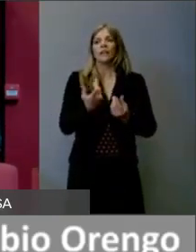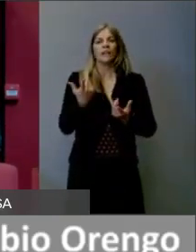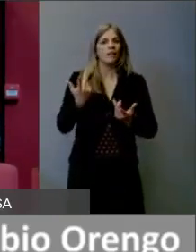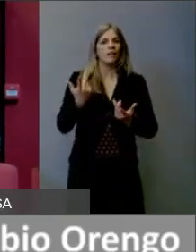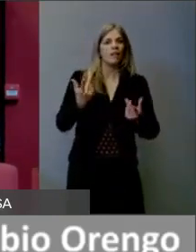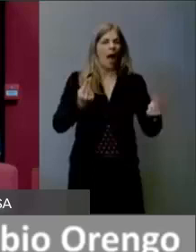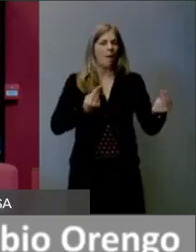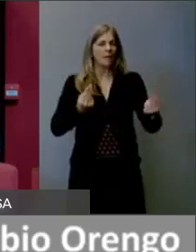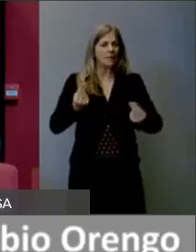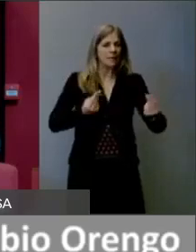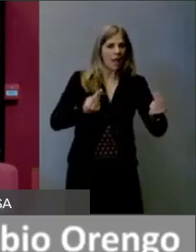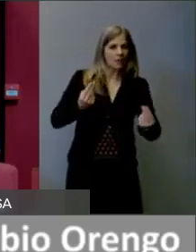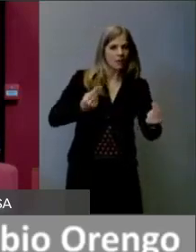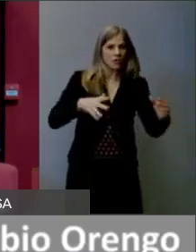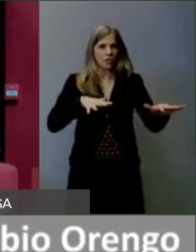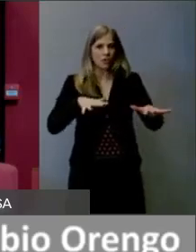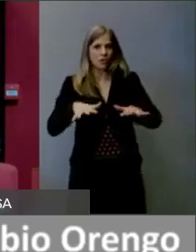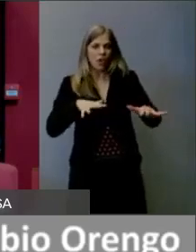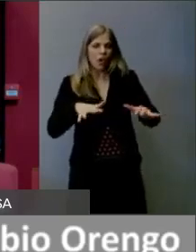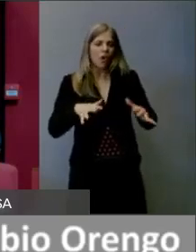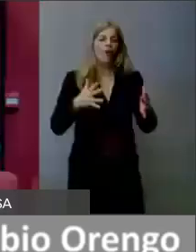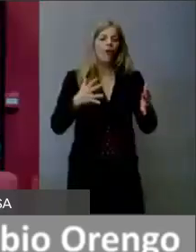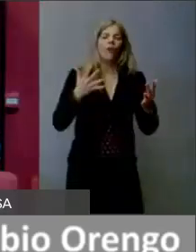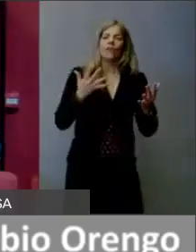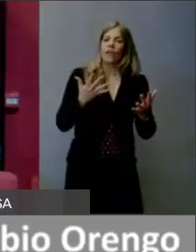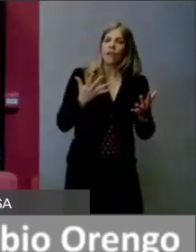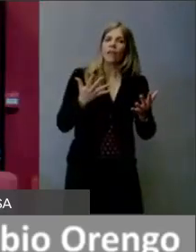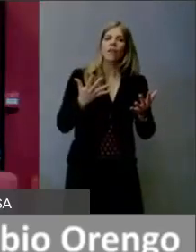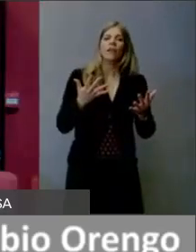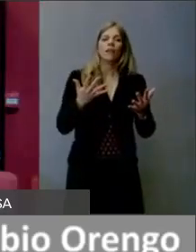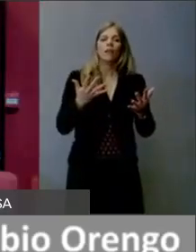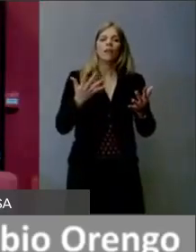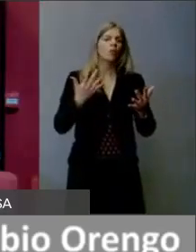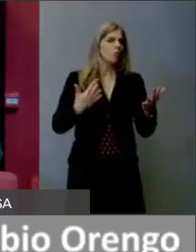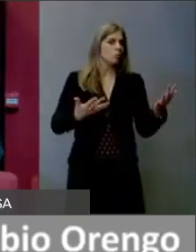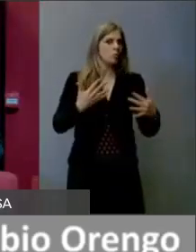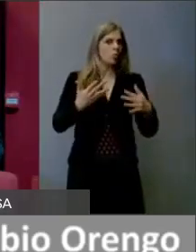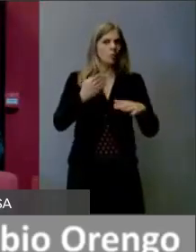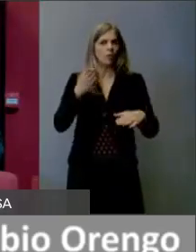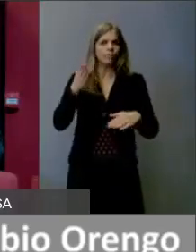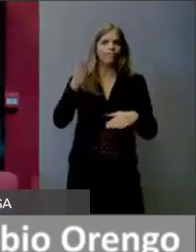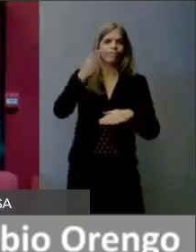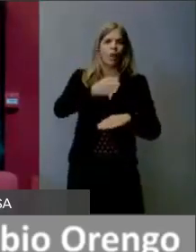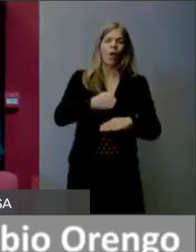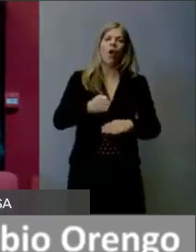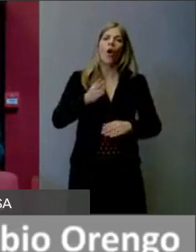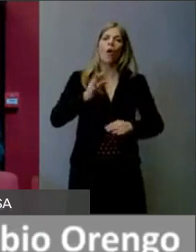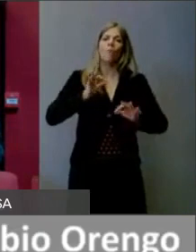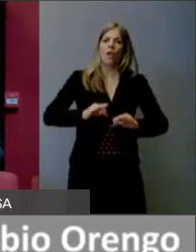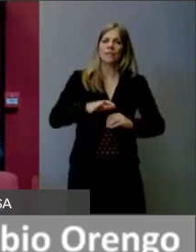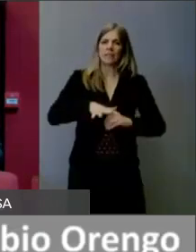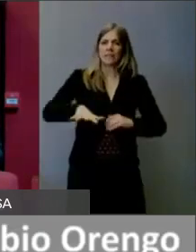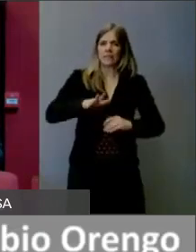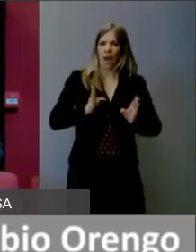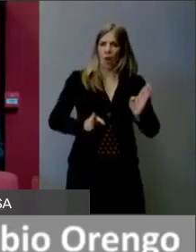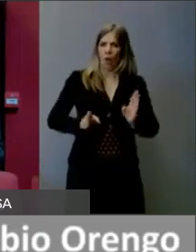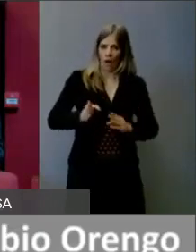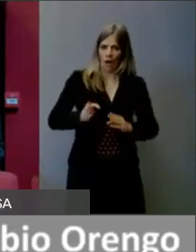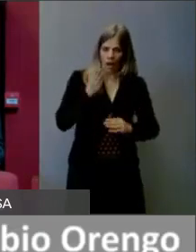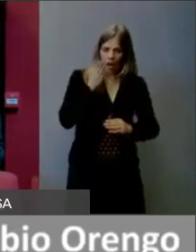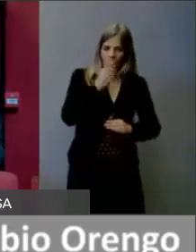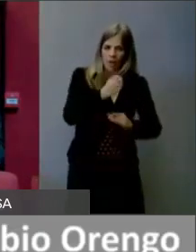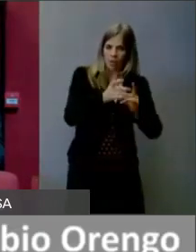è quella di interessare immediatamente la polizia locale e chiederemo, l'abbiamo già chiesto alla polizia